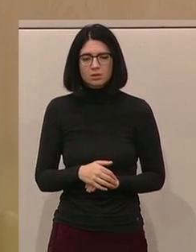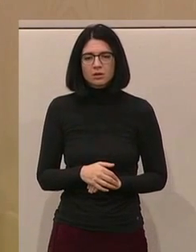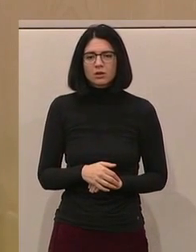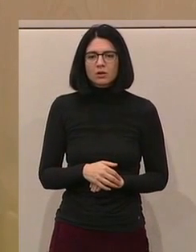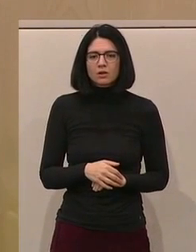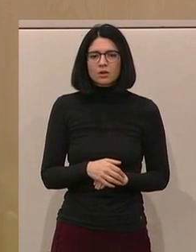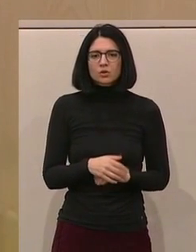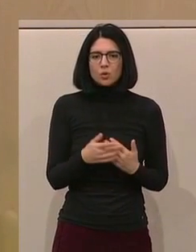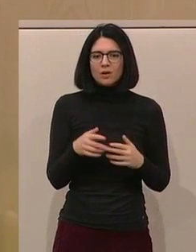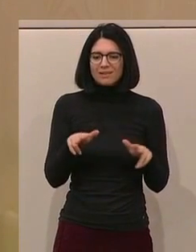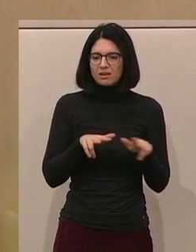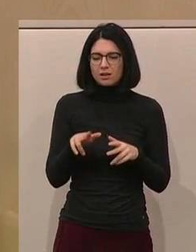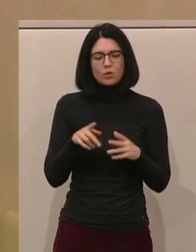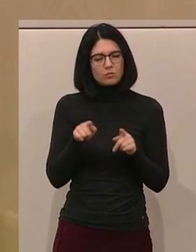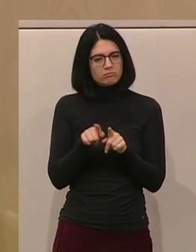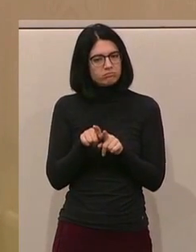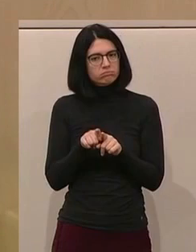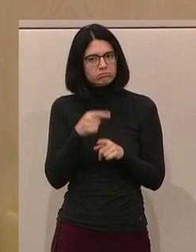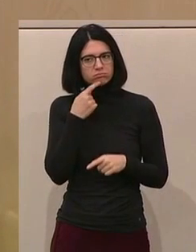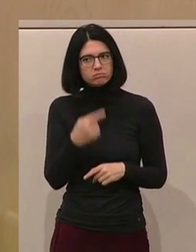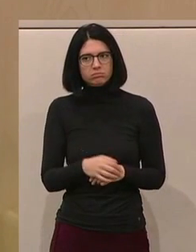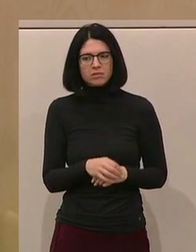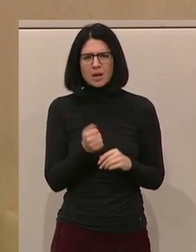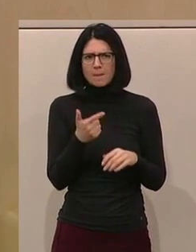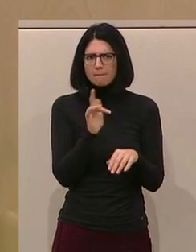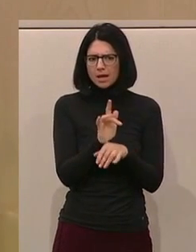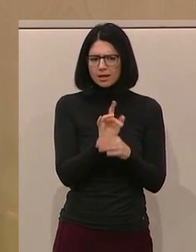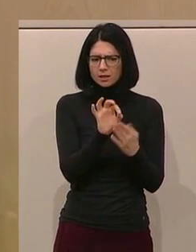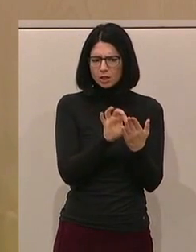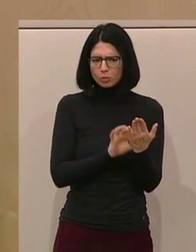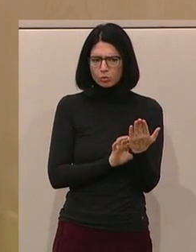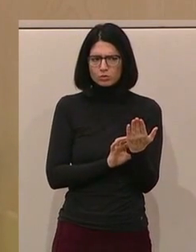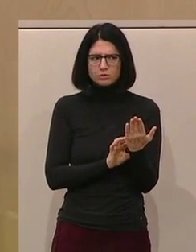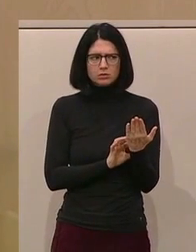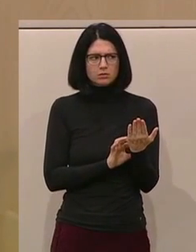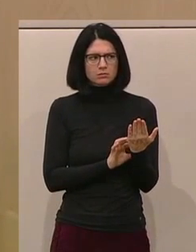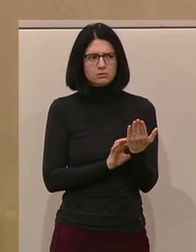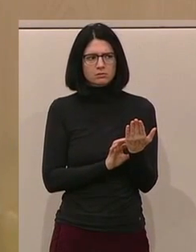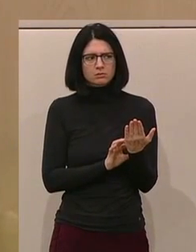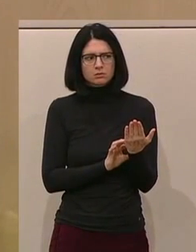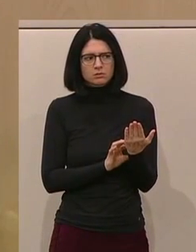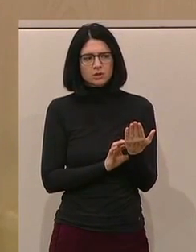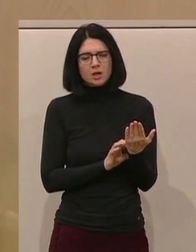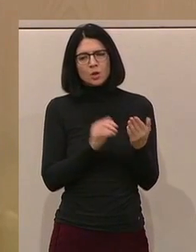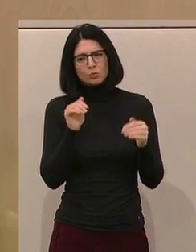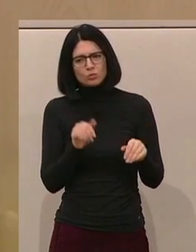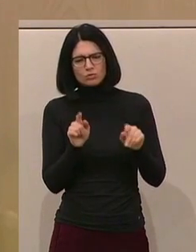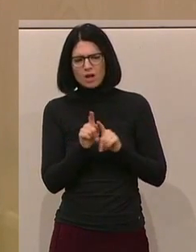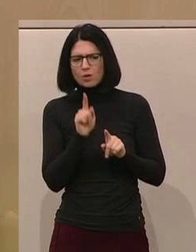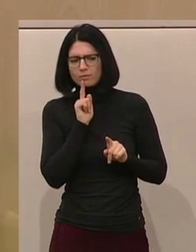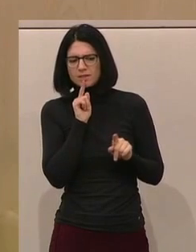der Auffassung dieser Regierung. Andere Kreditpunkte sind durchaus hinterfragenswert.